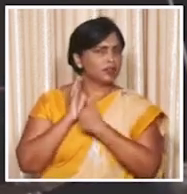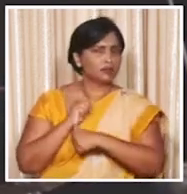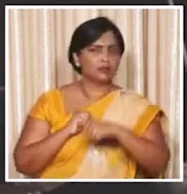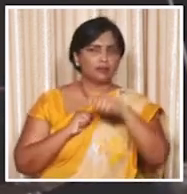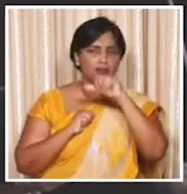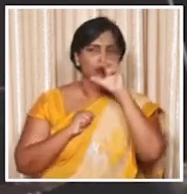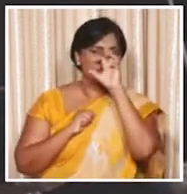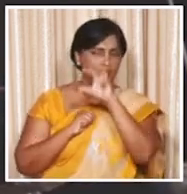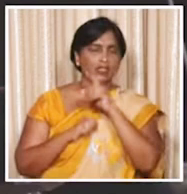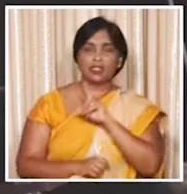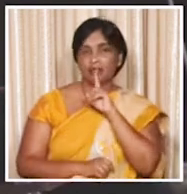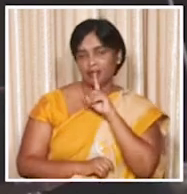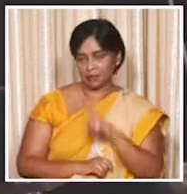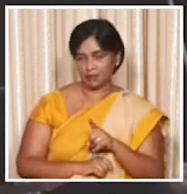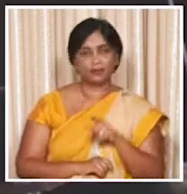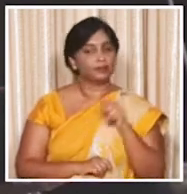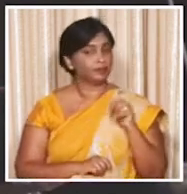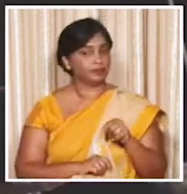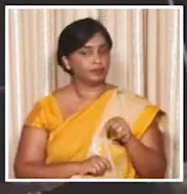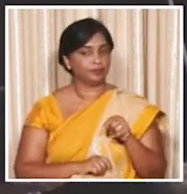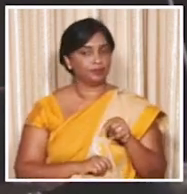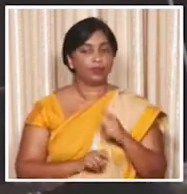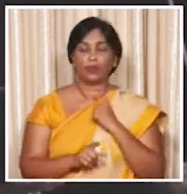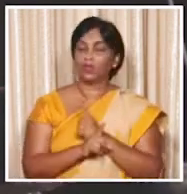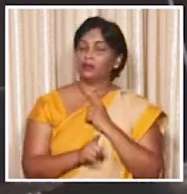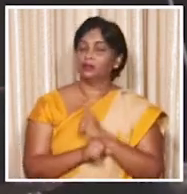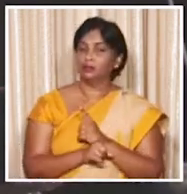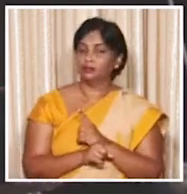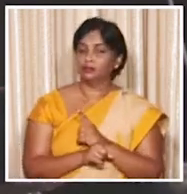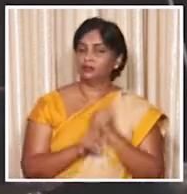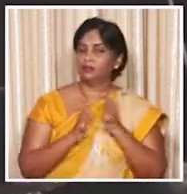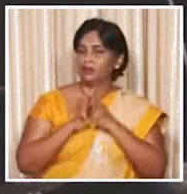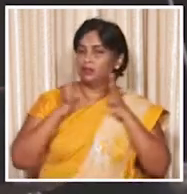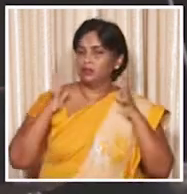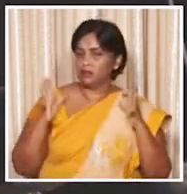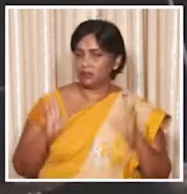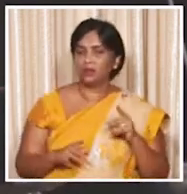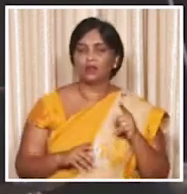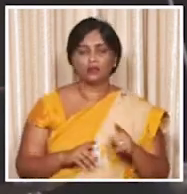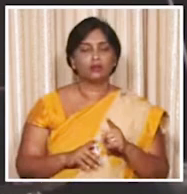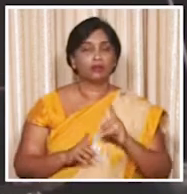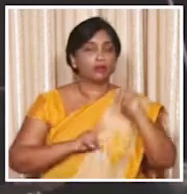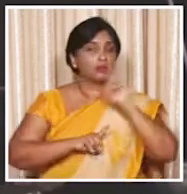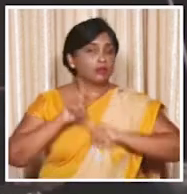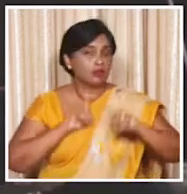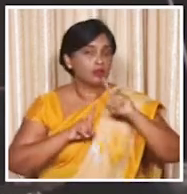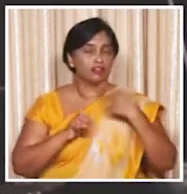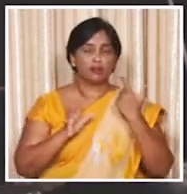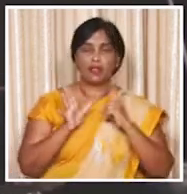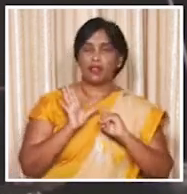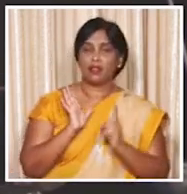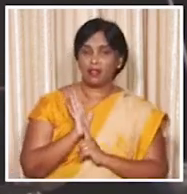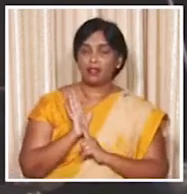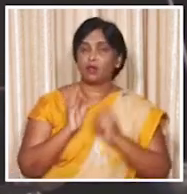கிழக்கிலிருந்தும் எத்தனை ஆயிரக்கணக்கான ஆசிரியர்கள் அதிபர்கள் பயிற்சிகளுக்காக செமினாருக்காக அவர்கள் மீப்பேக்கும் என்ஐக்கும் வர